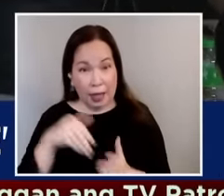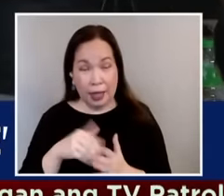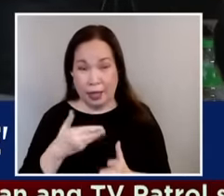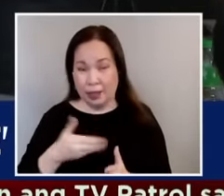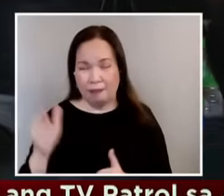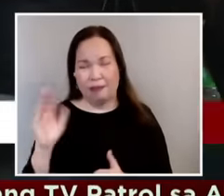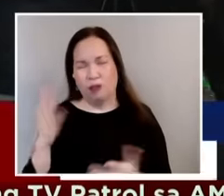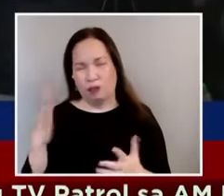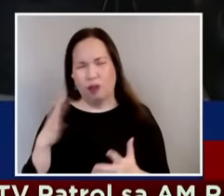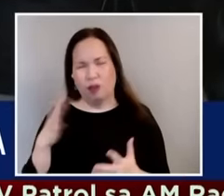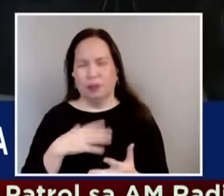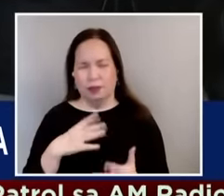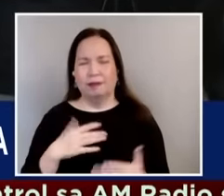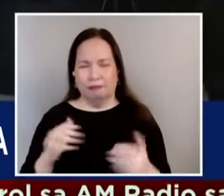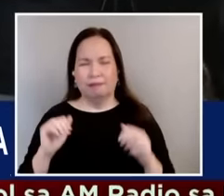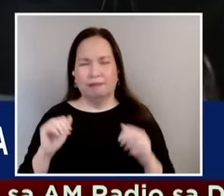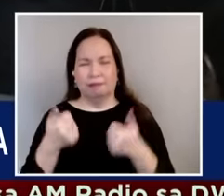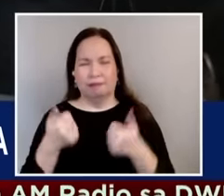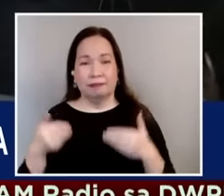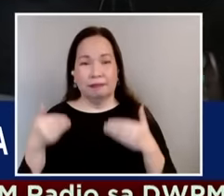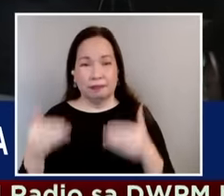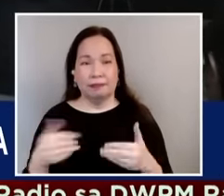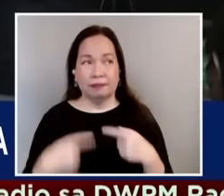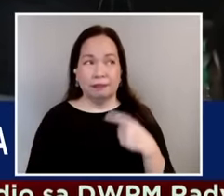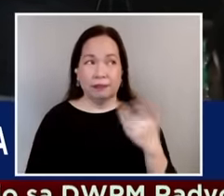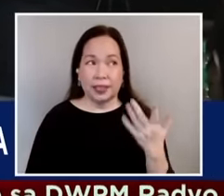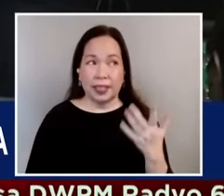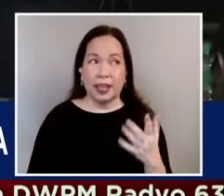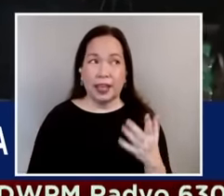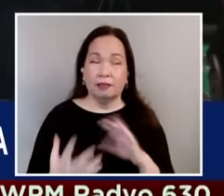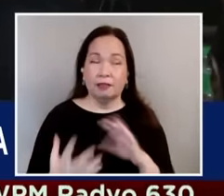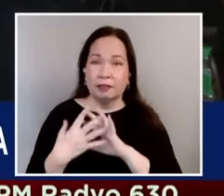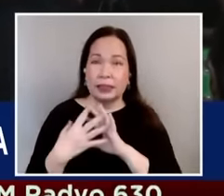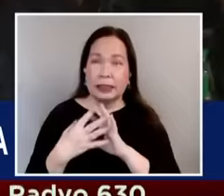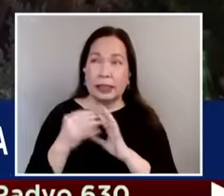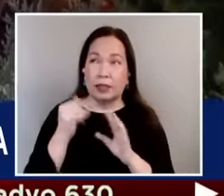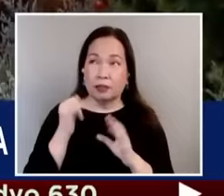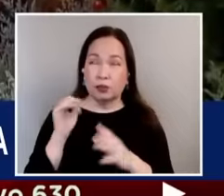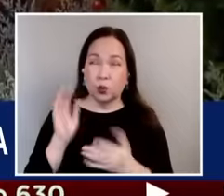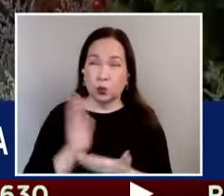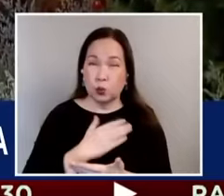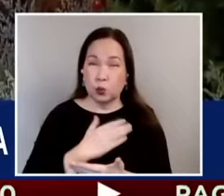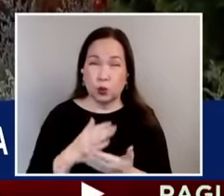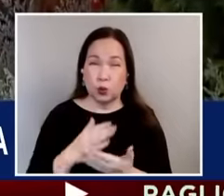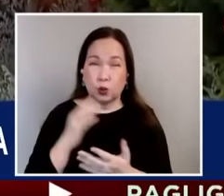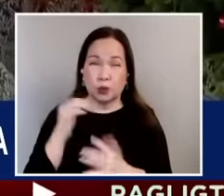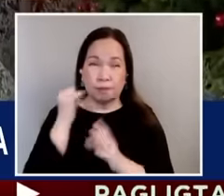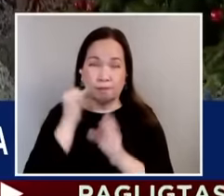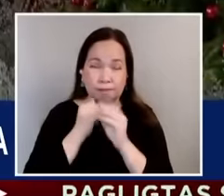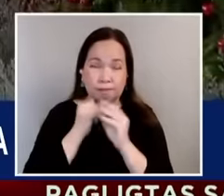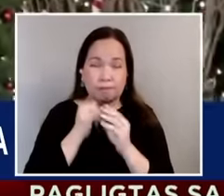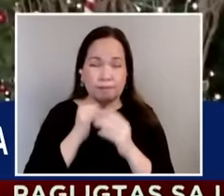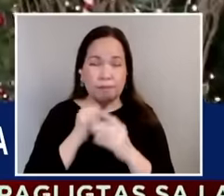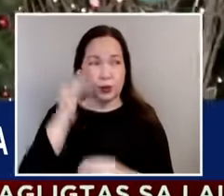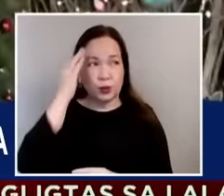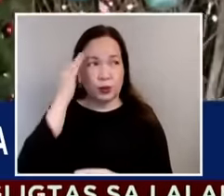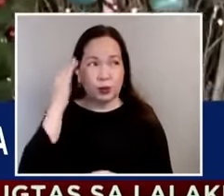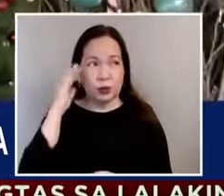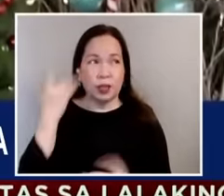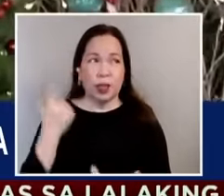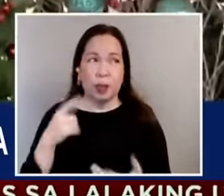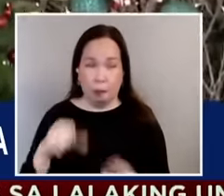Francine, may upcoming music recording siya sa Korea bago matapos ang taon at proud sa kanya ang ka-love team na si Seth